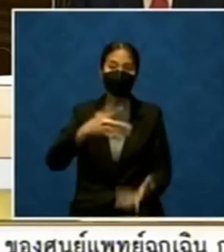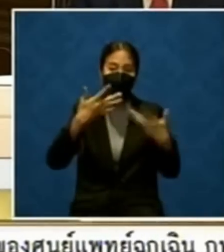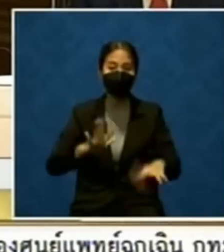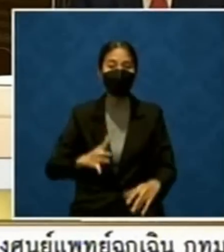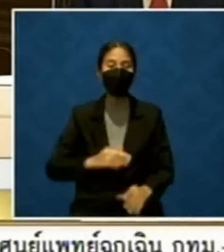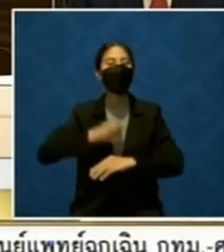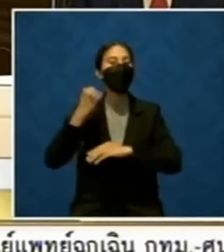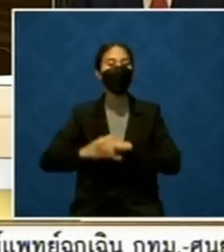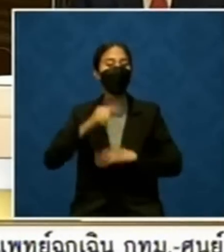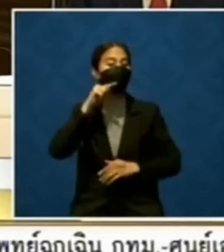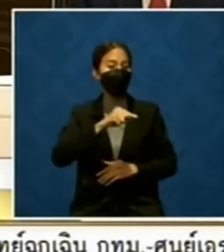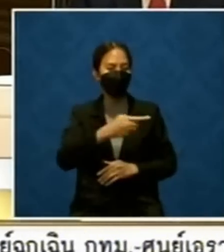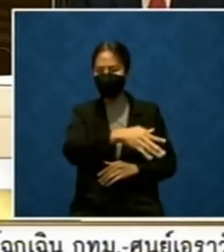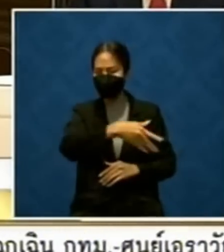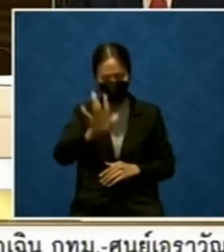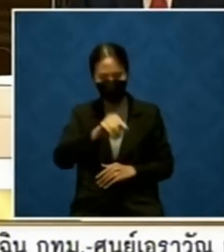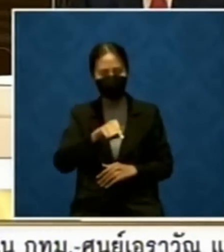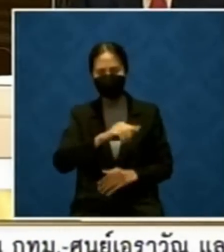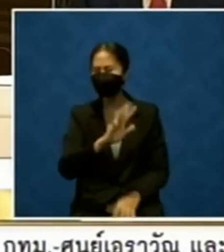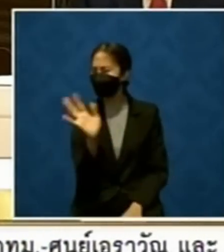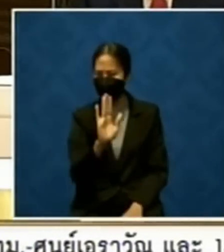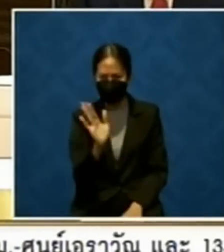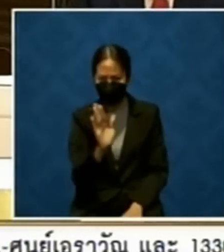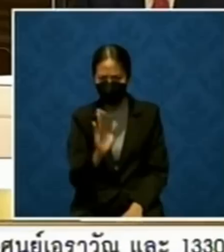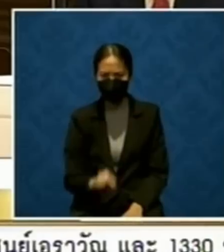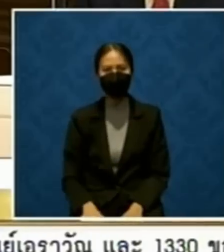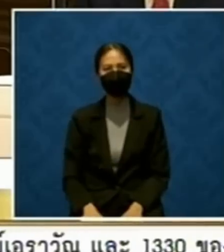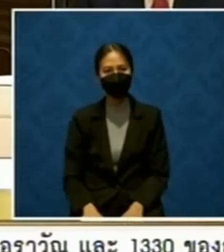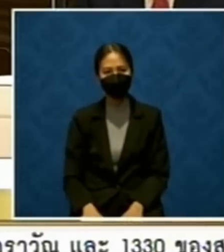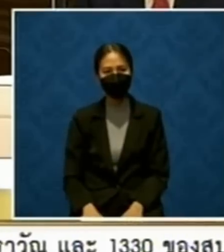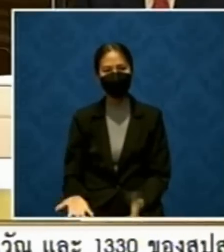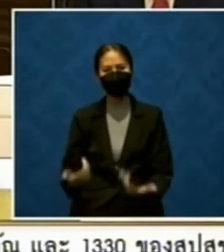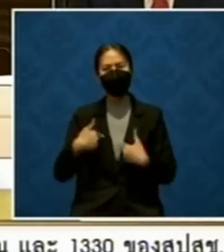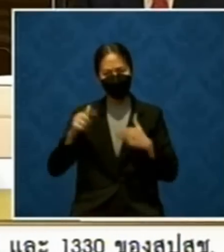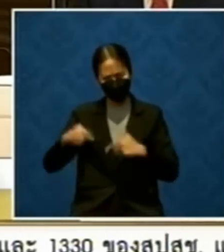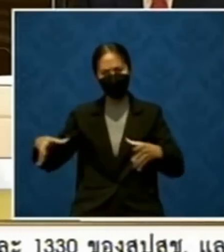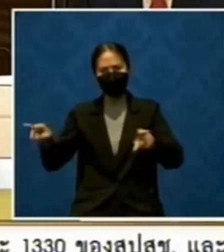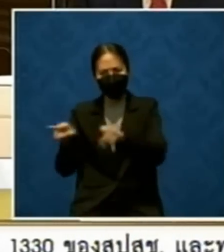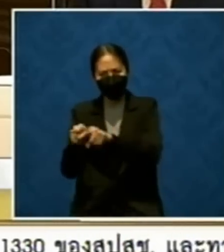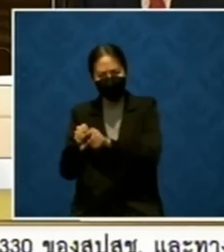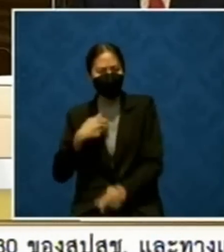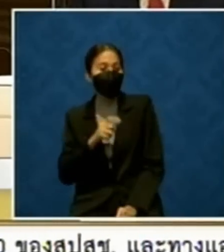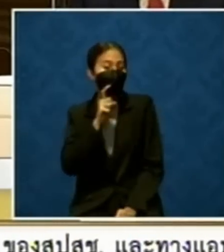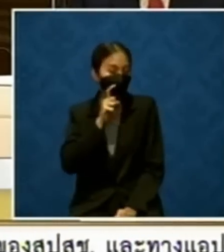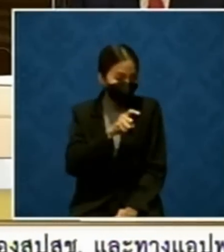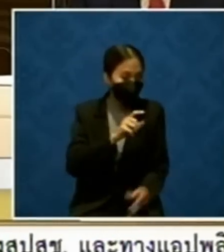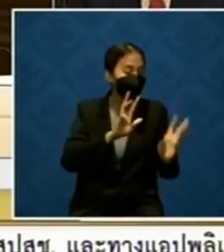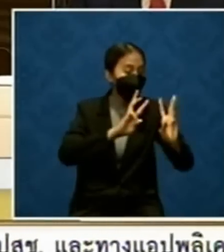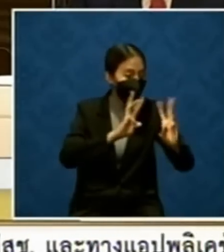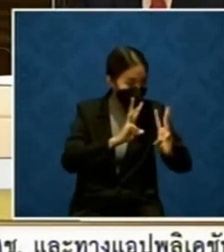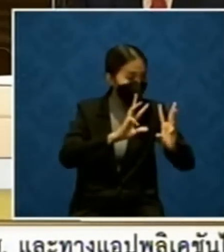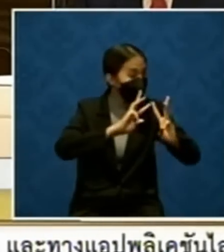วสั่งไปแล้วจบกันไมใช่นะครับหมายถวาสั่งเหมือนพวกเรานักเมืองหน่อยสอบถามกหนอยวาว่างไม่ว่าง